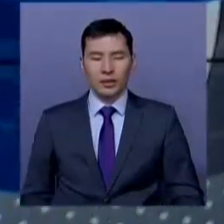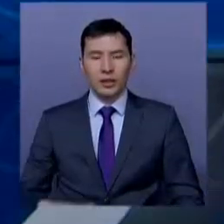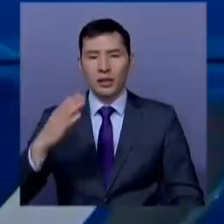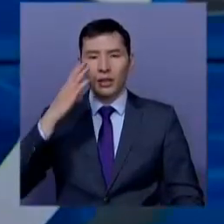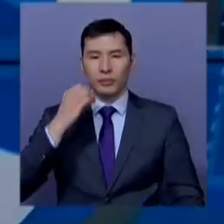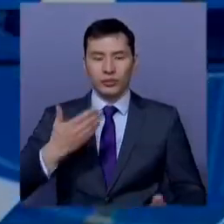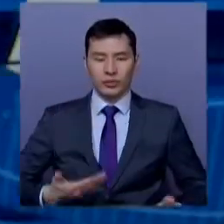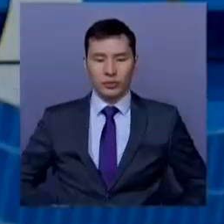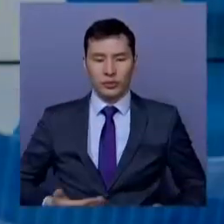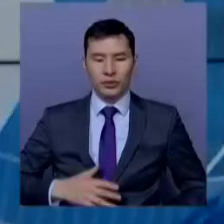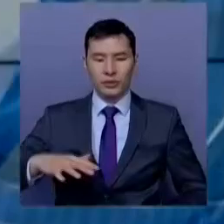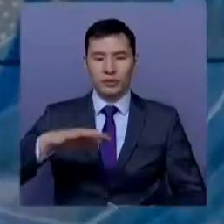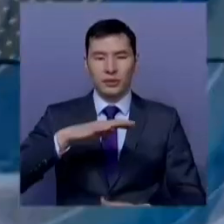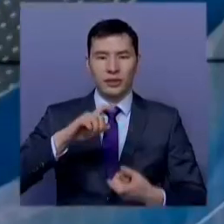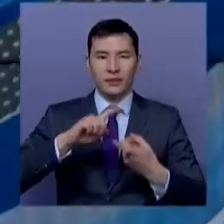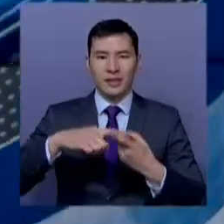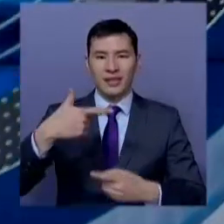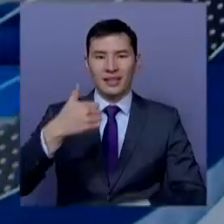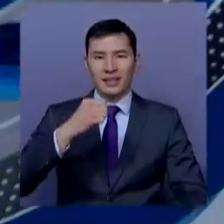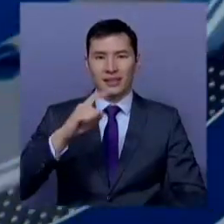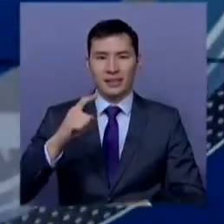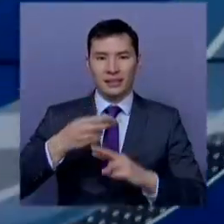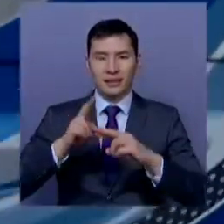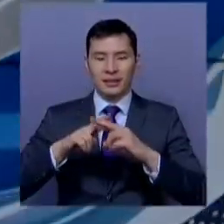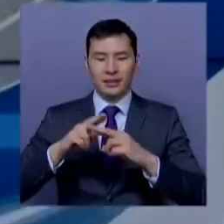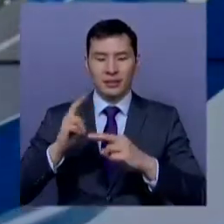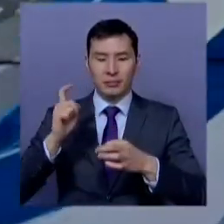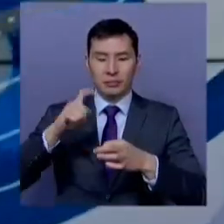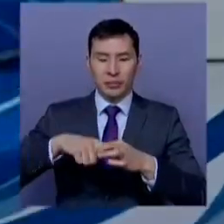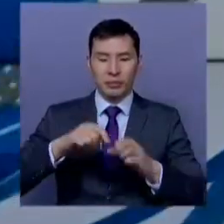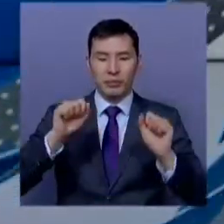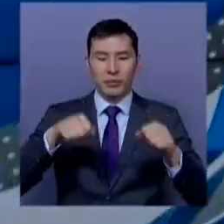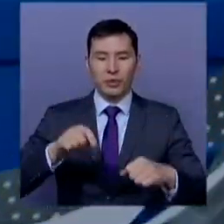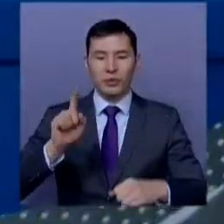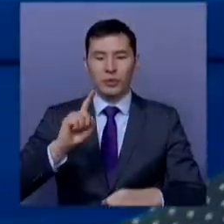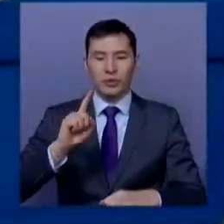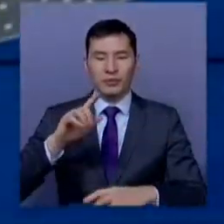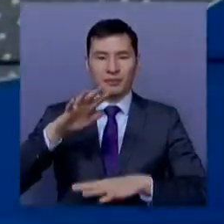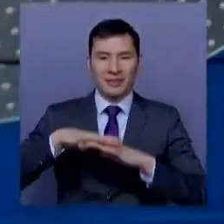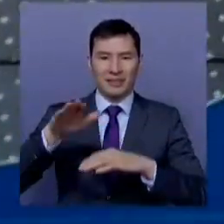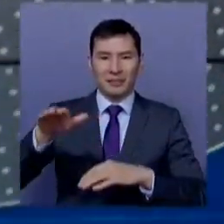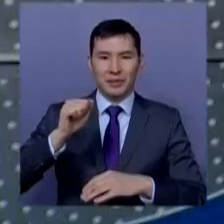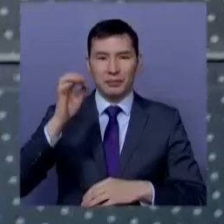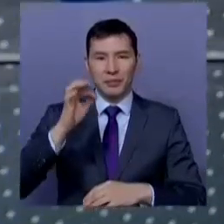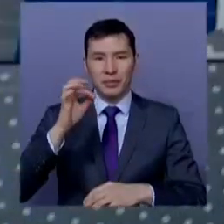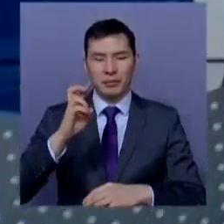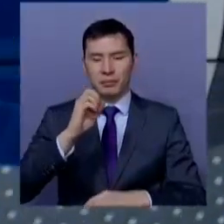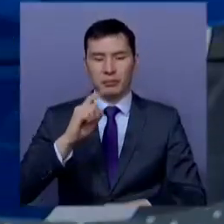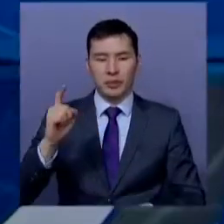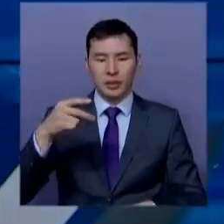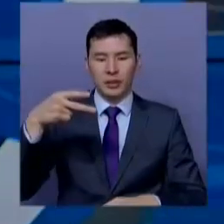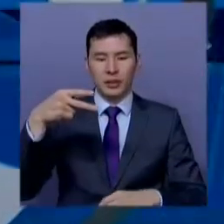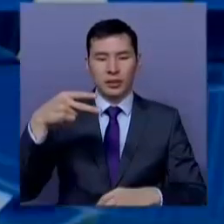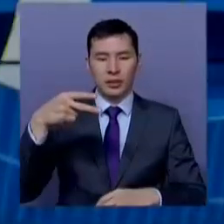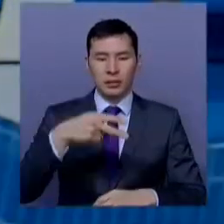Алматылықтар көгілдір отынға қосылу үшін пайызсыз несиеге қол жеткізе алады. Жалпы қала бойынша жеке сектордағы